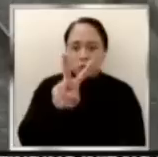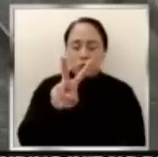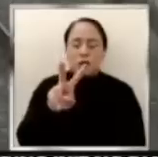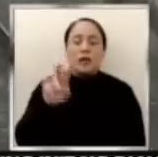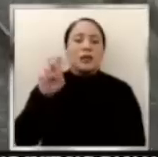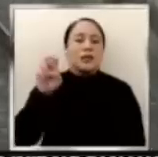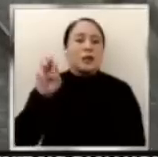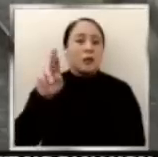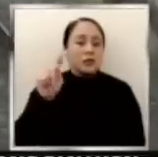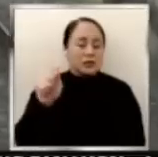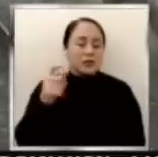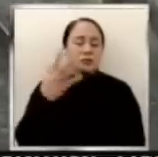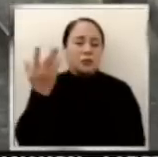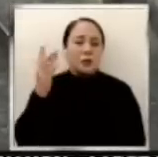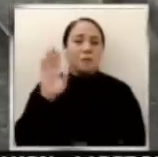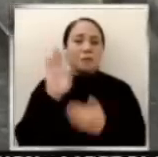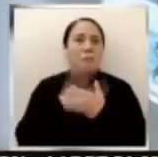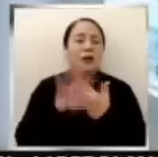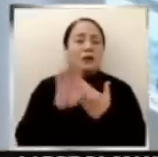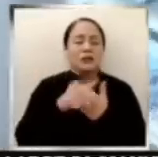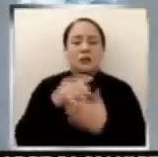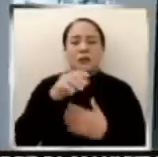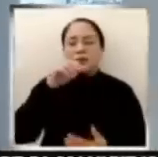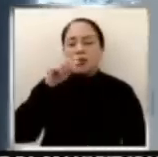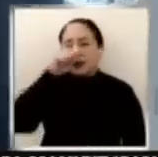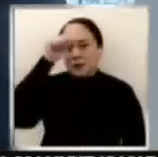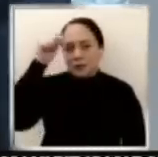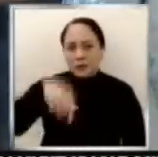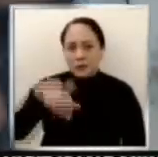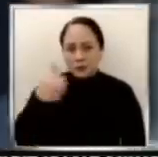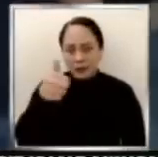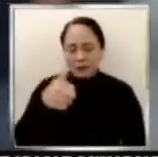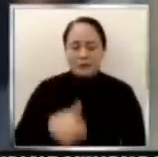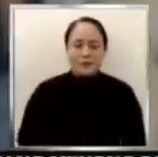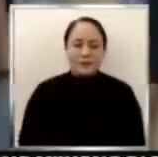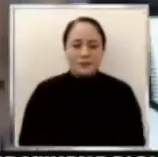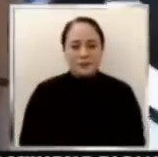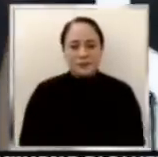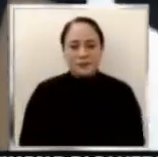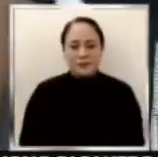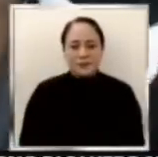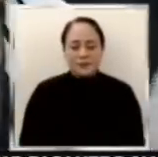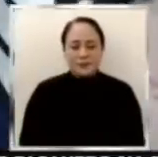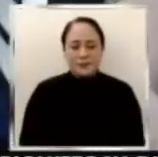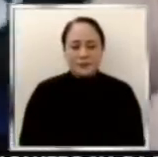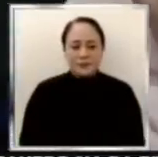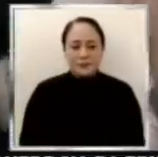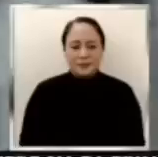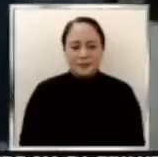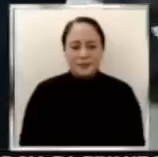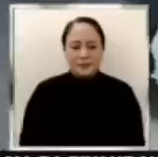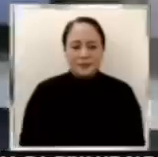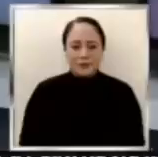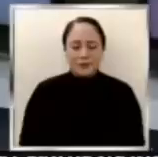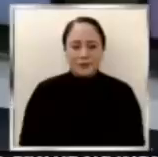balik operasyon na mga ito sa April 10. Para sa GMA Integrated News, Joseph Morong, nakatutok 24